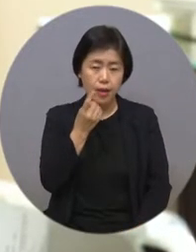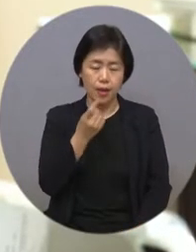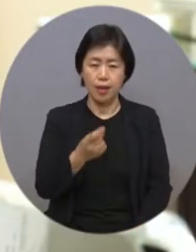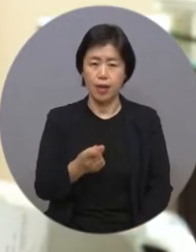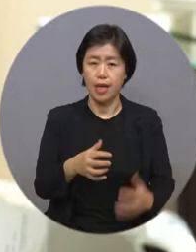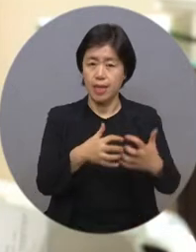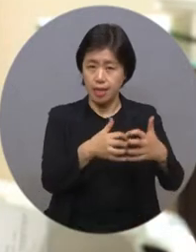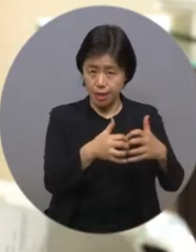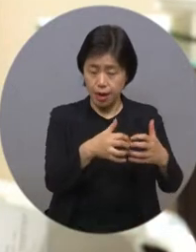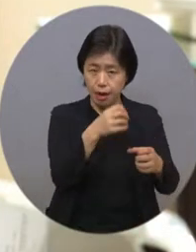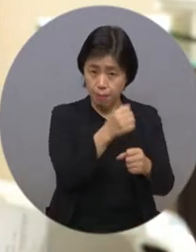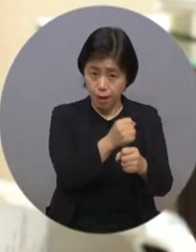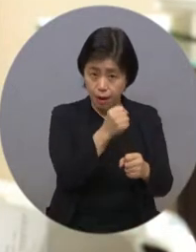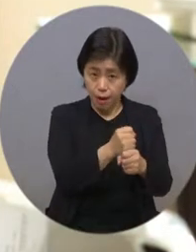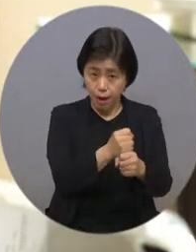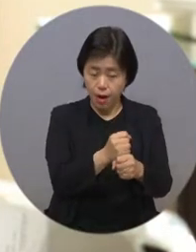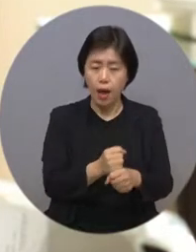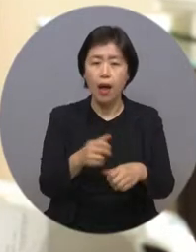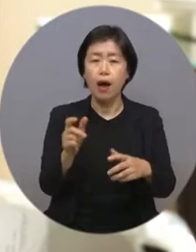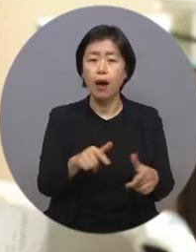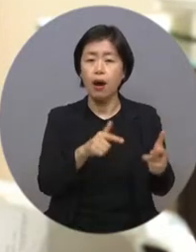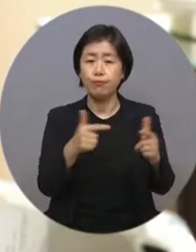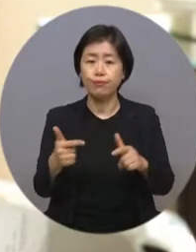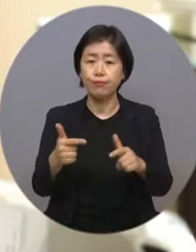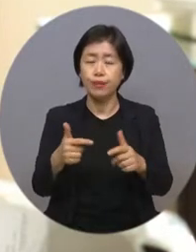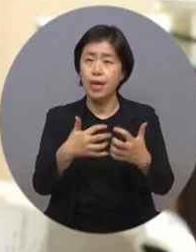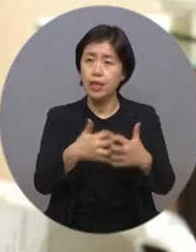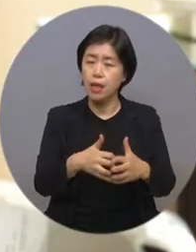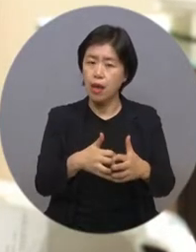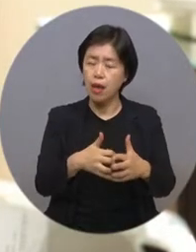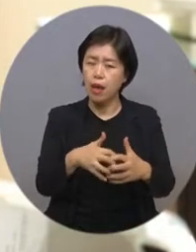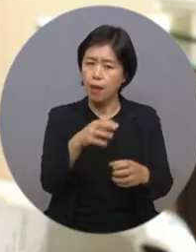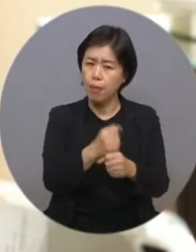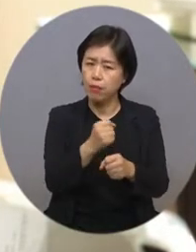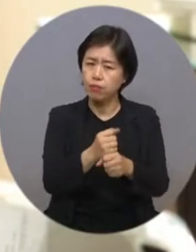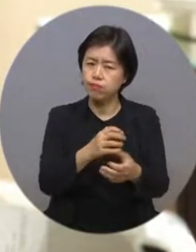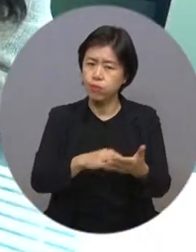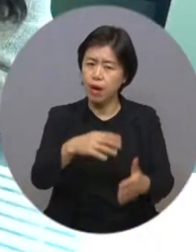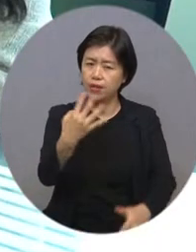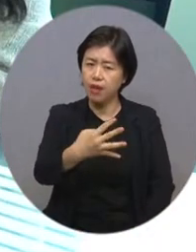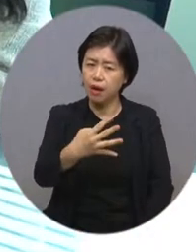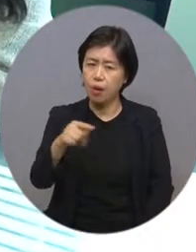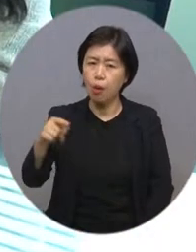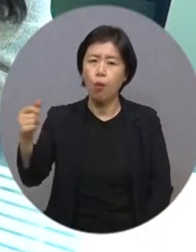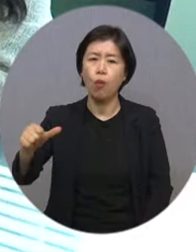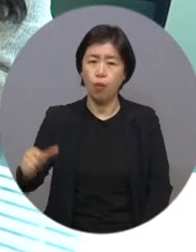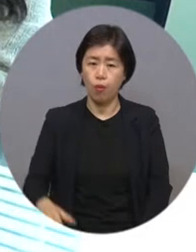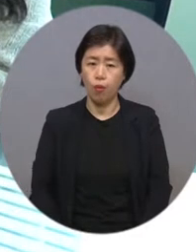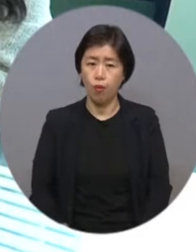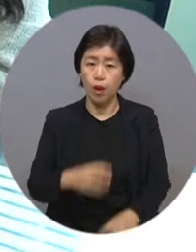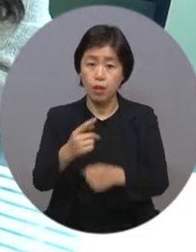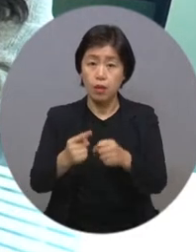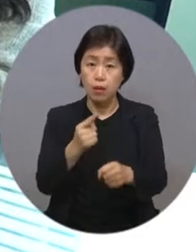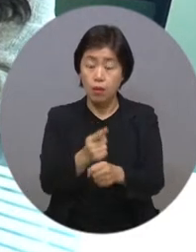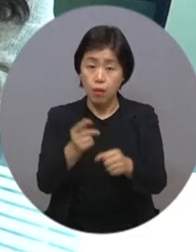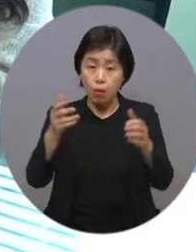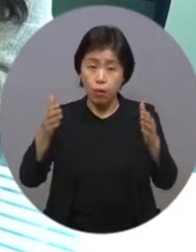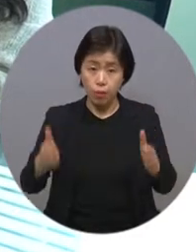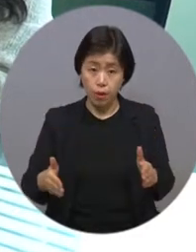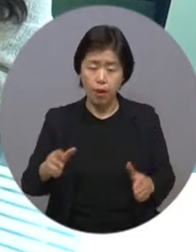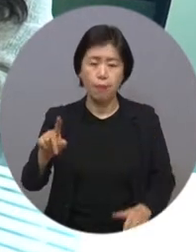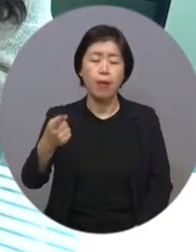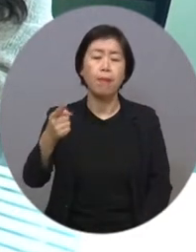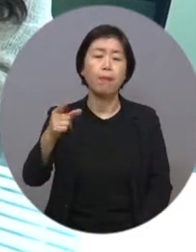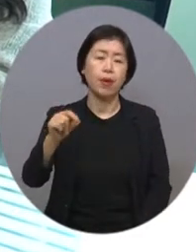생산하는 그 생산 대수가 하루에 약 4천 대에서 네. 5천 대 정도 되고요. 1년에 약 100만 대 정도. 현재